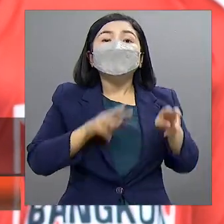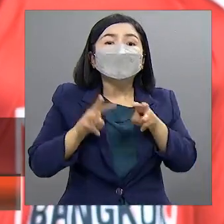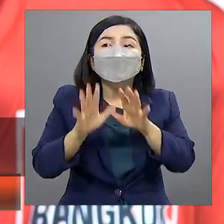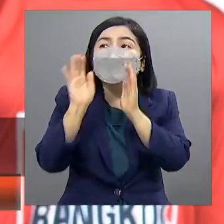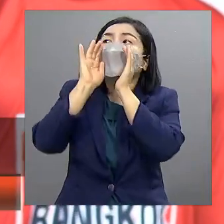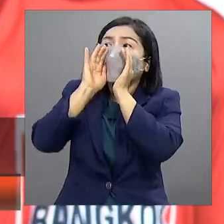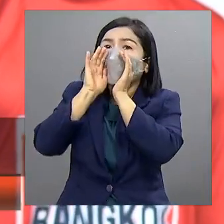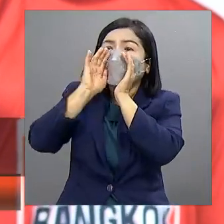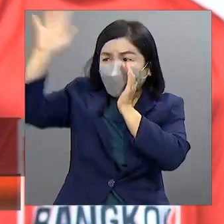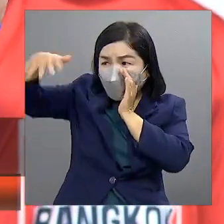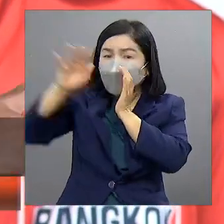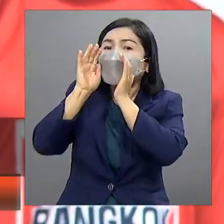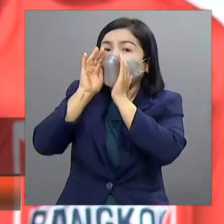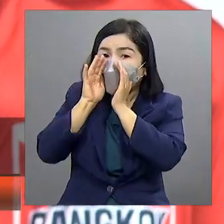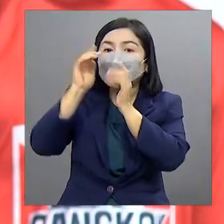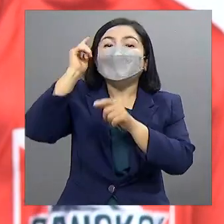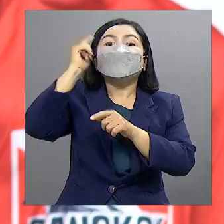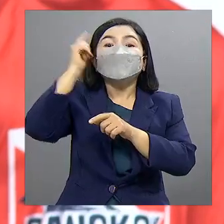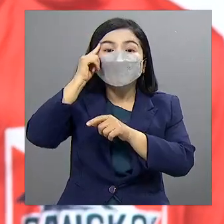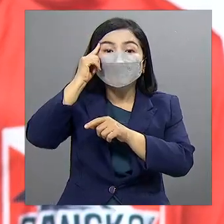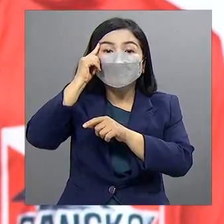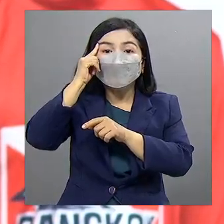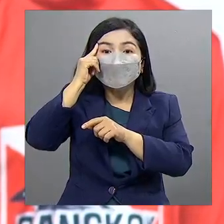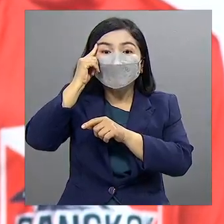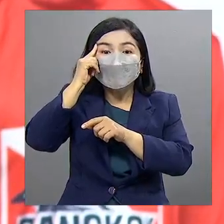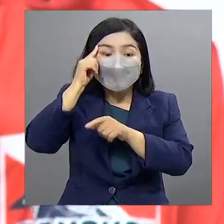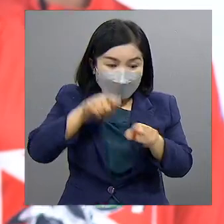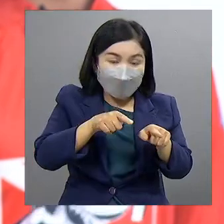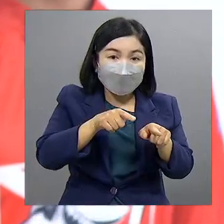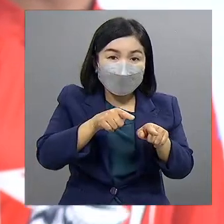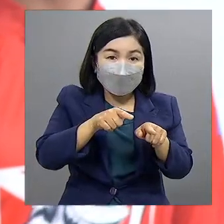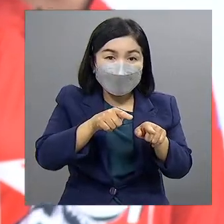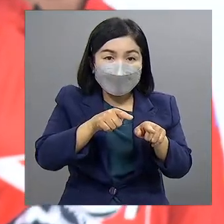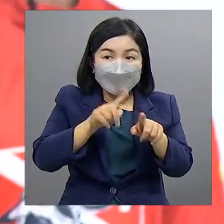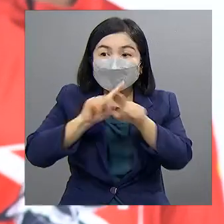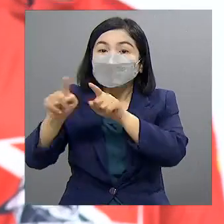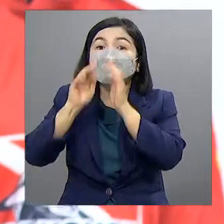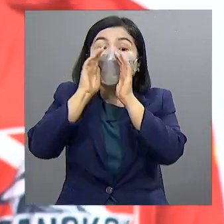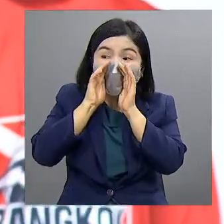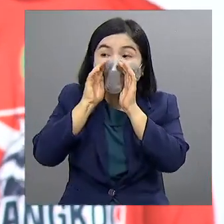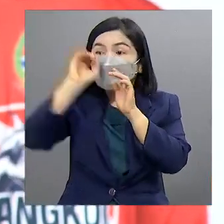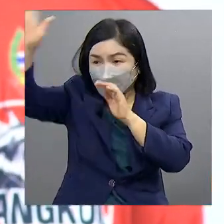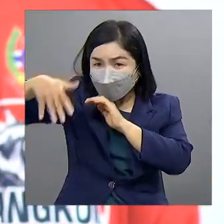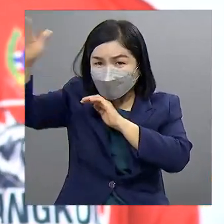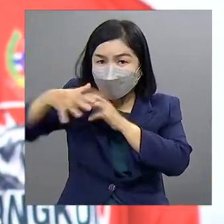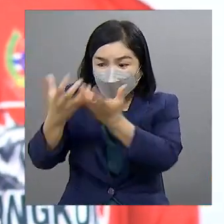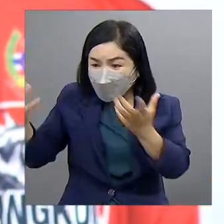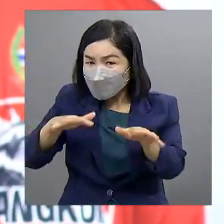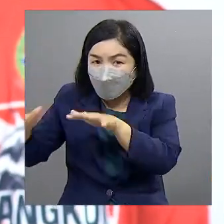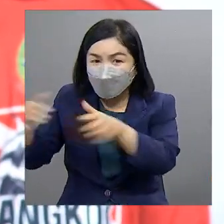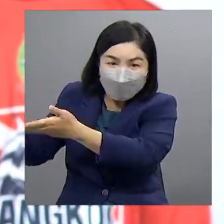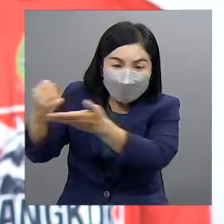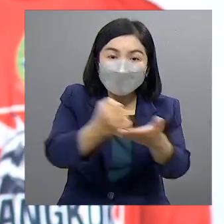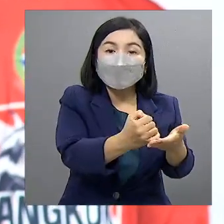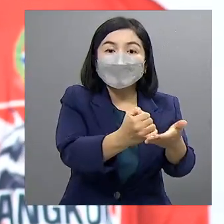พื่อให้รู้ว่าเราไม่ใช่คนผลักเขาไปน ะ แล้วให้คนอื่นที่อยู่ข้างๆเนี่ยครับเตรียมของเตรียมอะไรมาให้คนมาช่วยเราด้วย